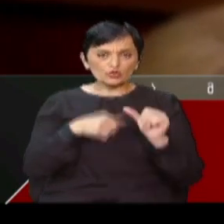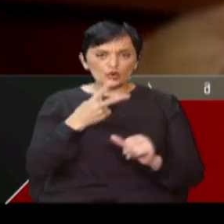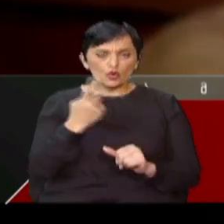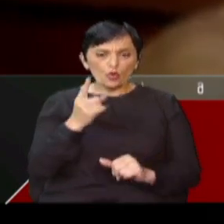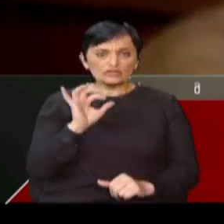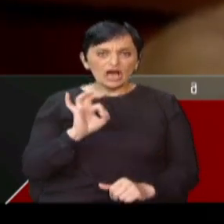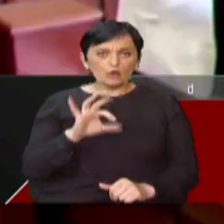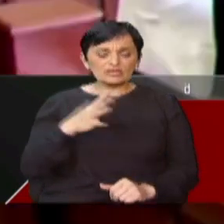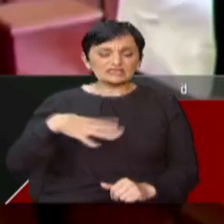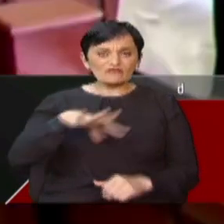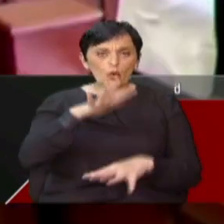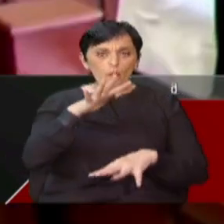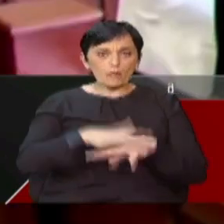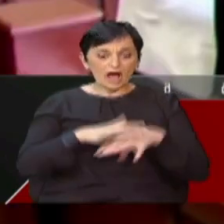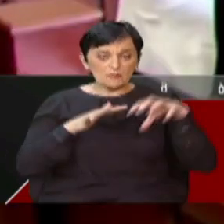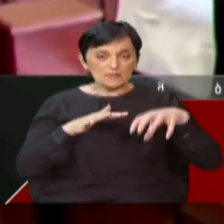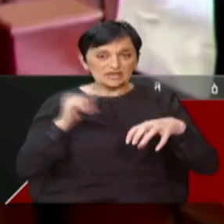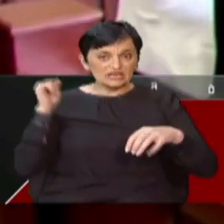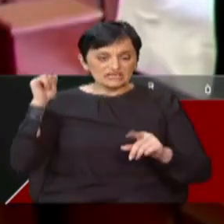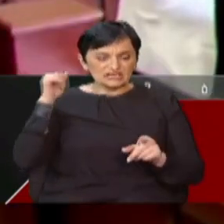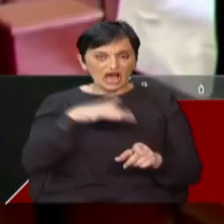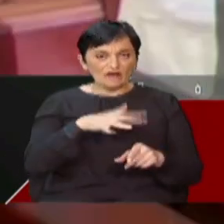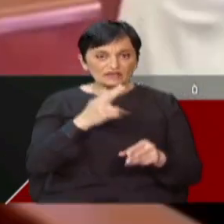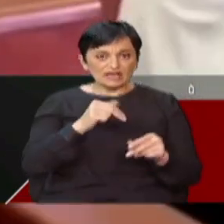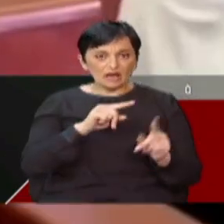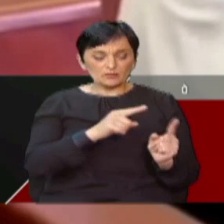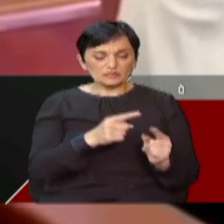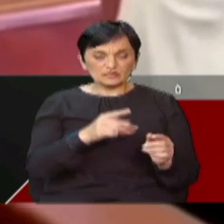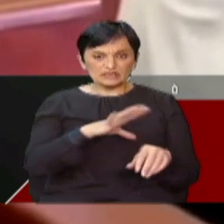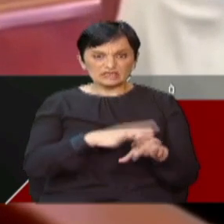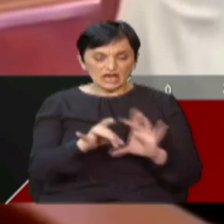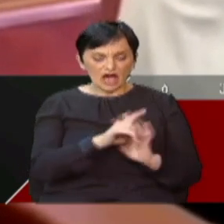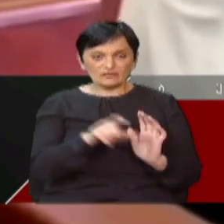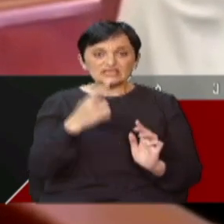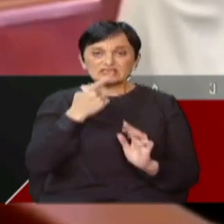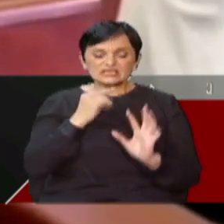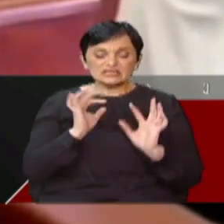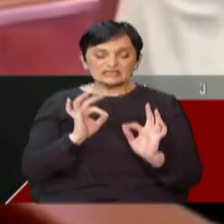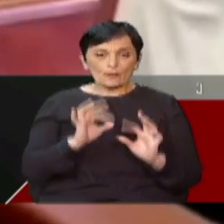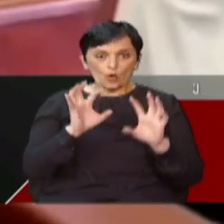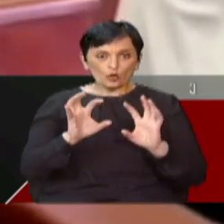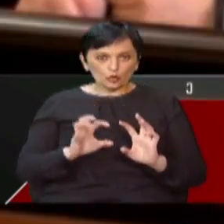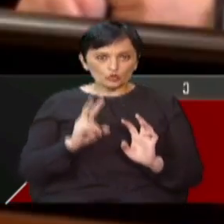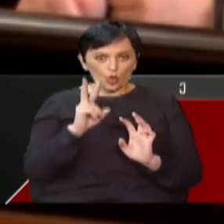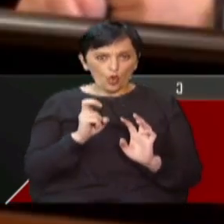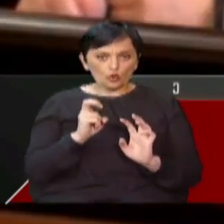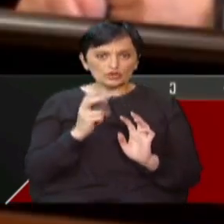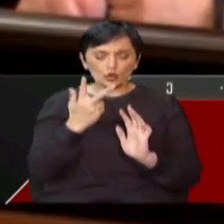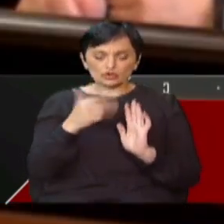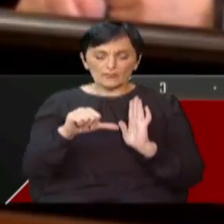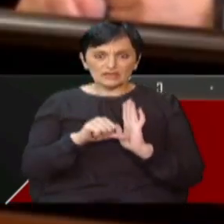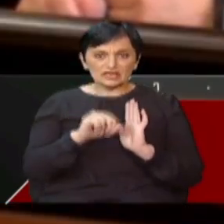21 ოქტომბერს საქართველოს ბანკის ფილიალზე თავდასხმა და მძევლების აყვანა. საქმეზე გამოძიება სისხლის სამართლის კოდექსის